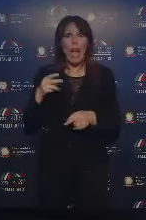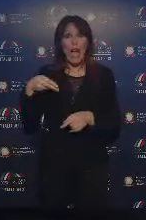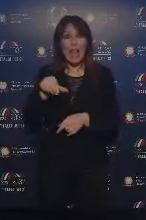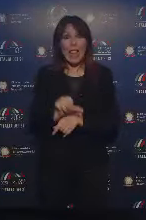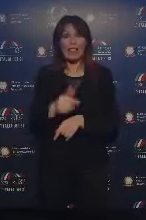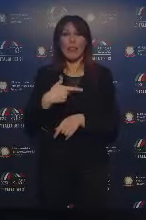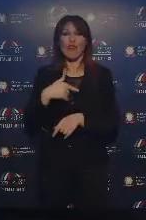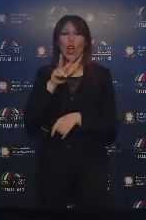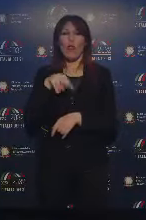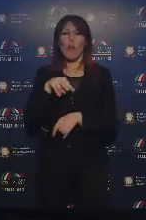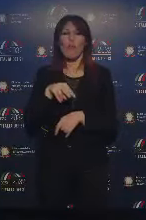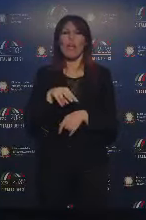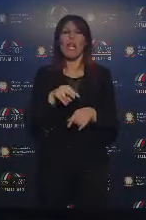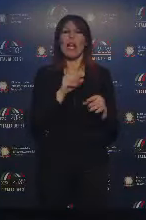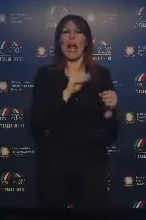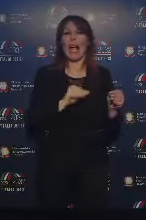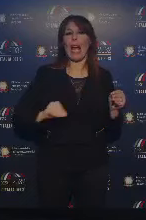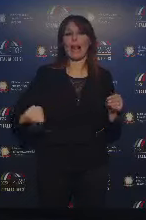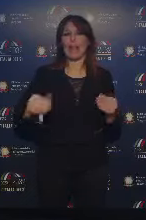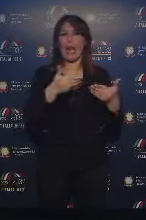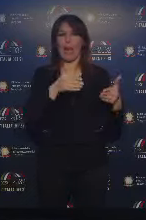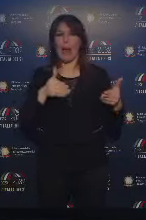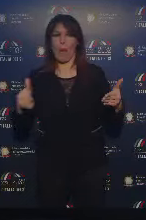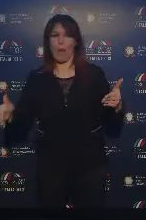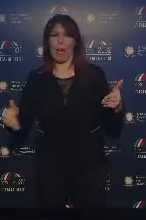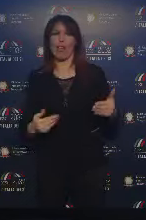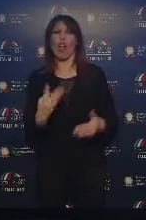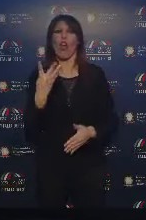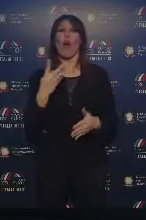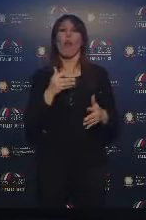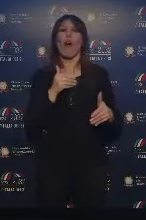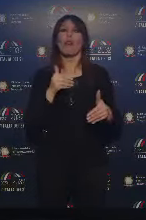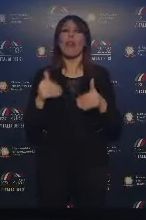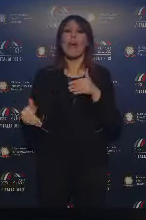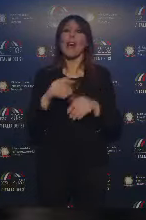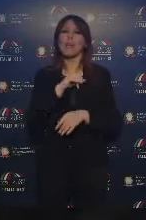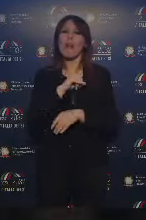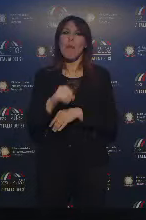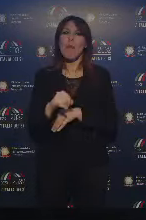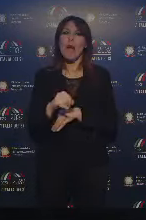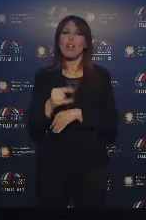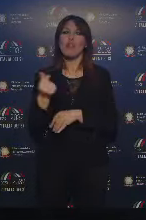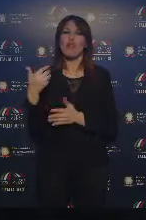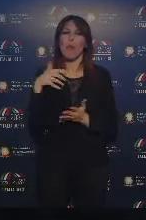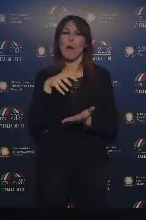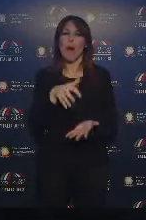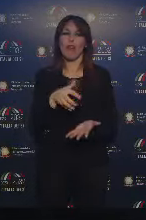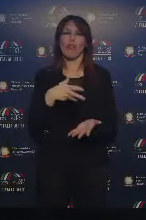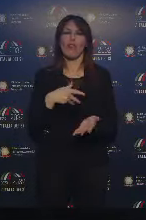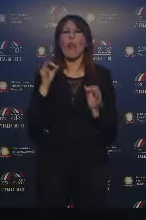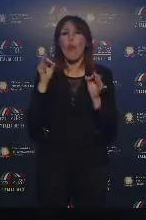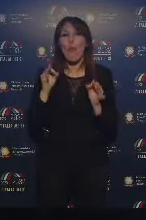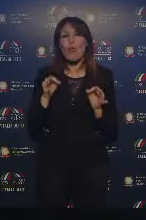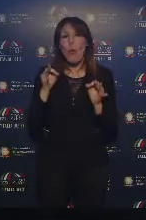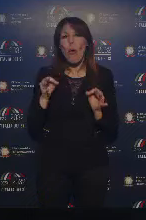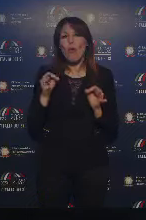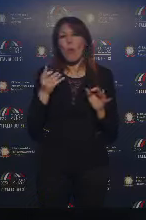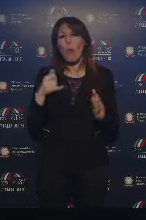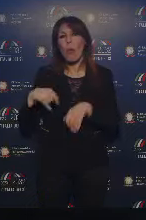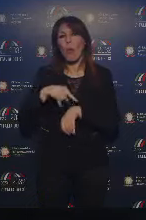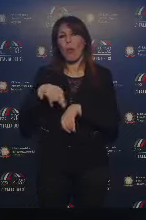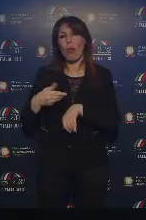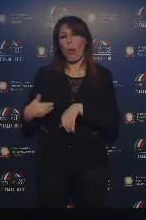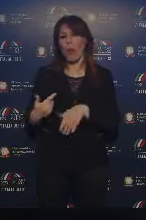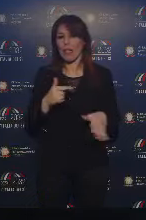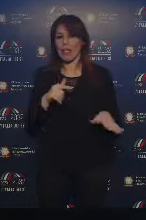2000 cantieri aperti per 4 miliardi e mezzo di budget Proprio negli ultimi nelle ultime ore questa